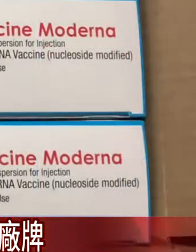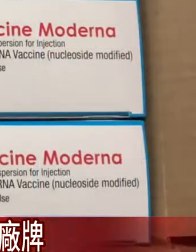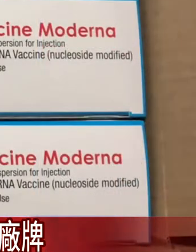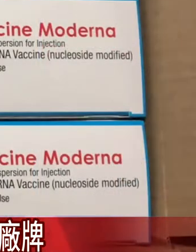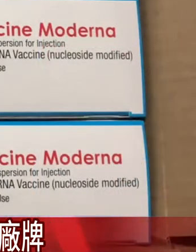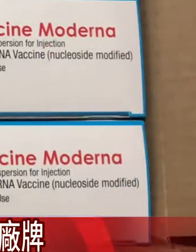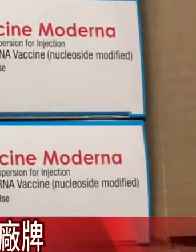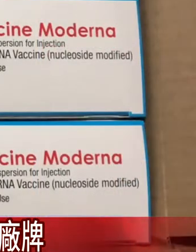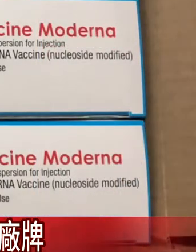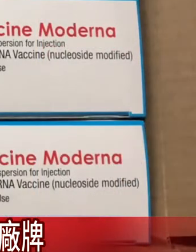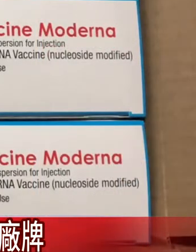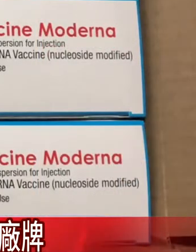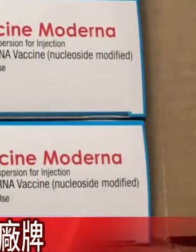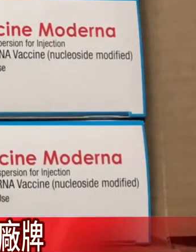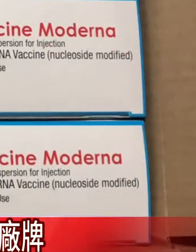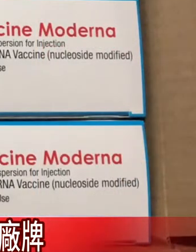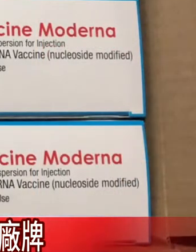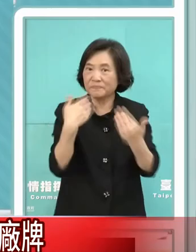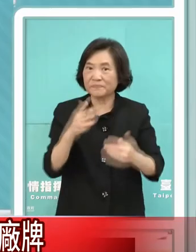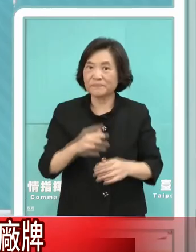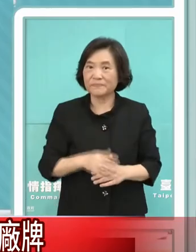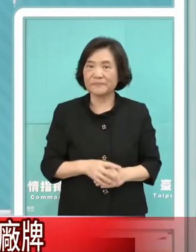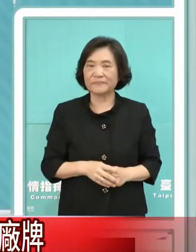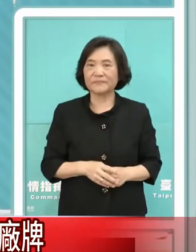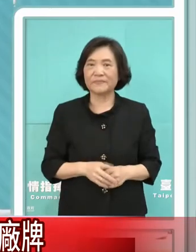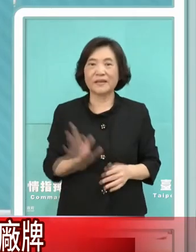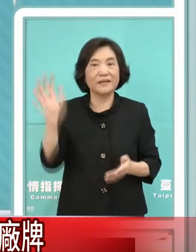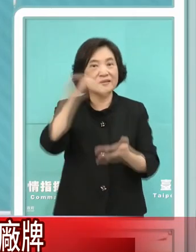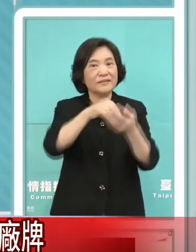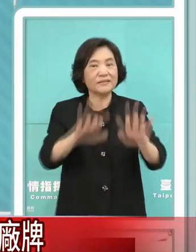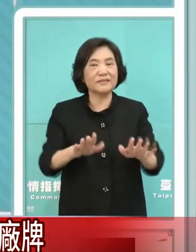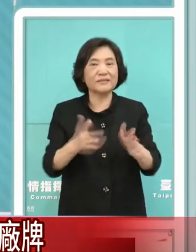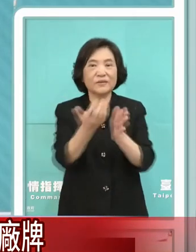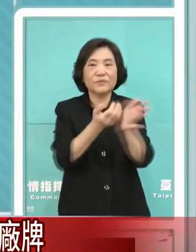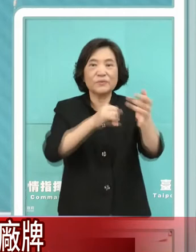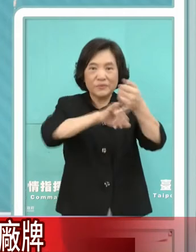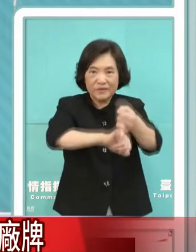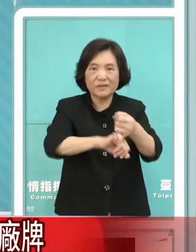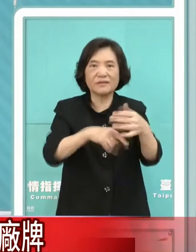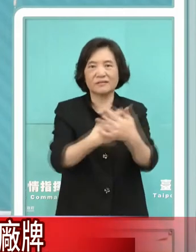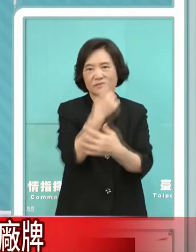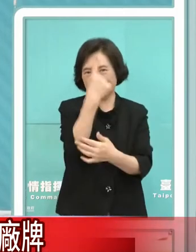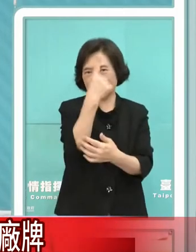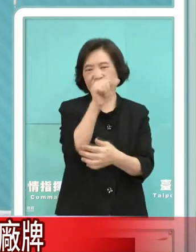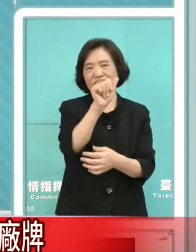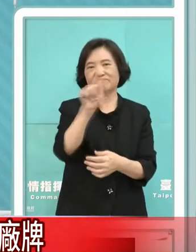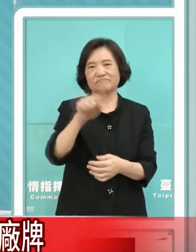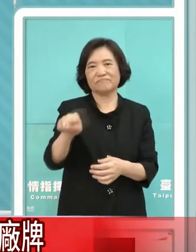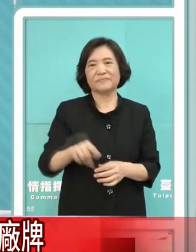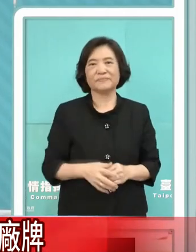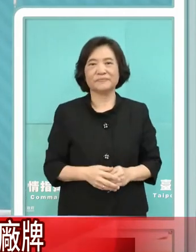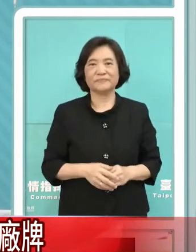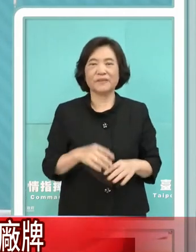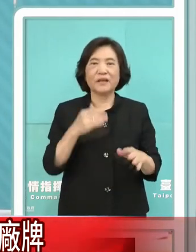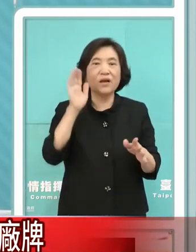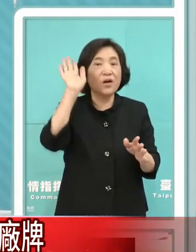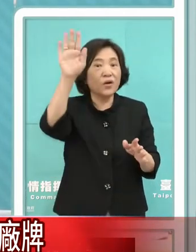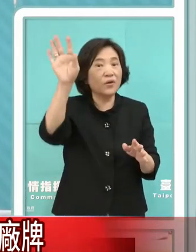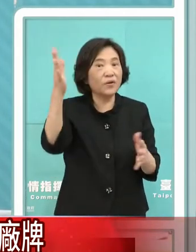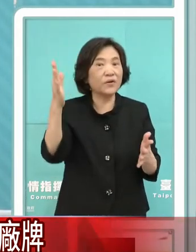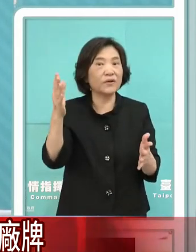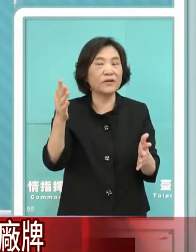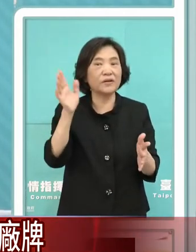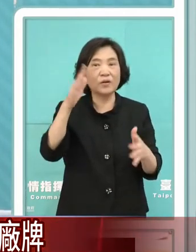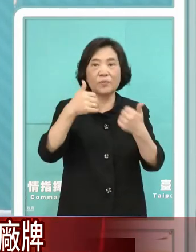择。 到目前为止，我们的预约系统的确只有 AZ 疫苗。那现在接下来，我们知道